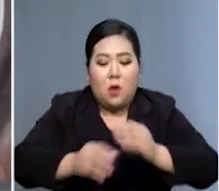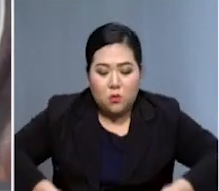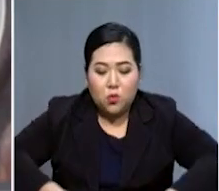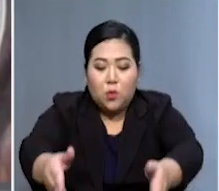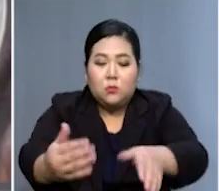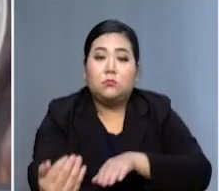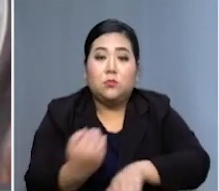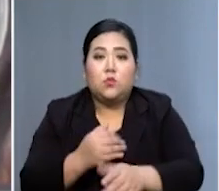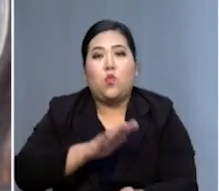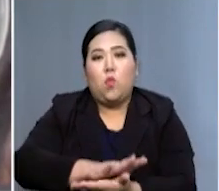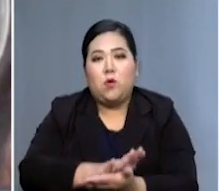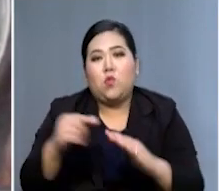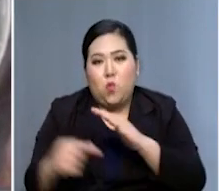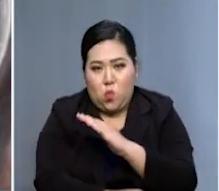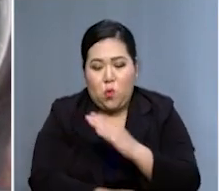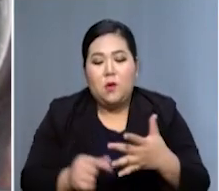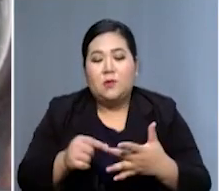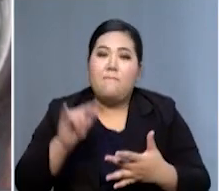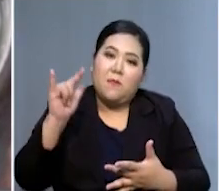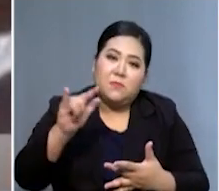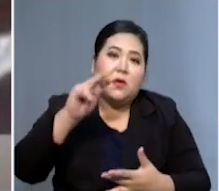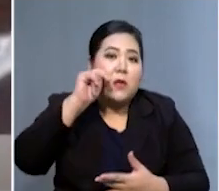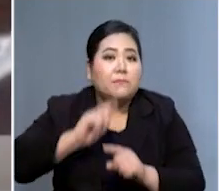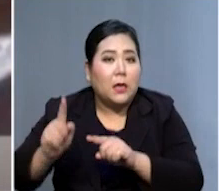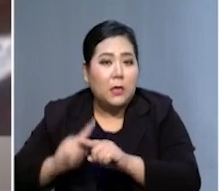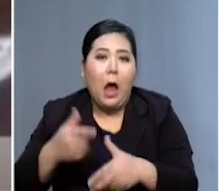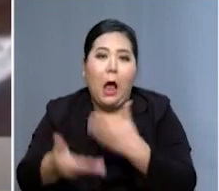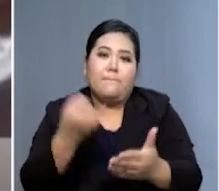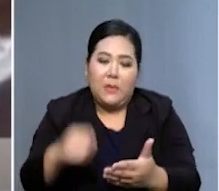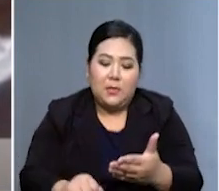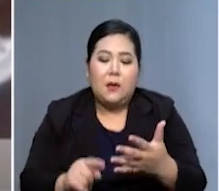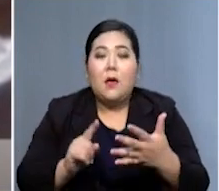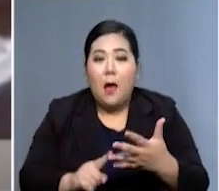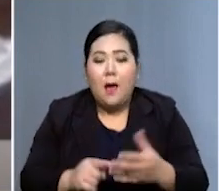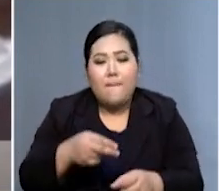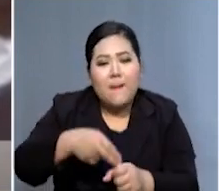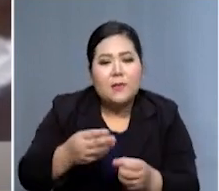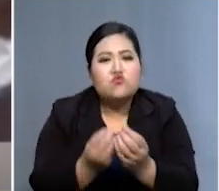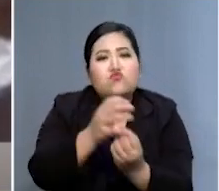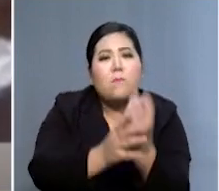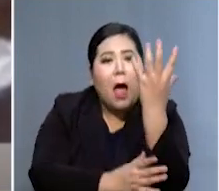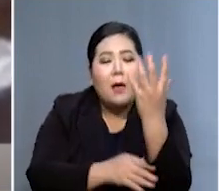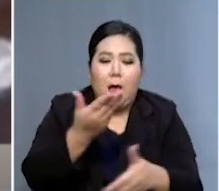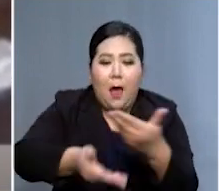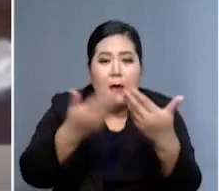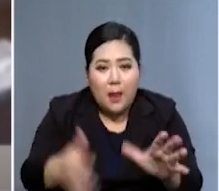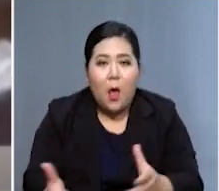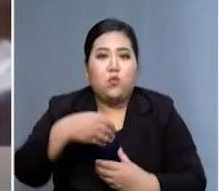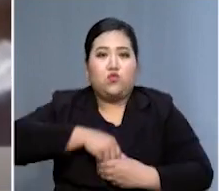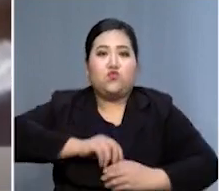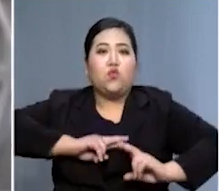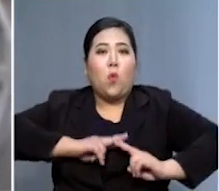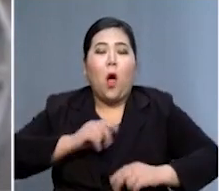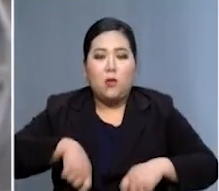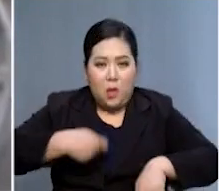งเรียน 3. ขายน้ำอัดลมให้กับเด็กเรื่องที่ 4. ก็ขายปาล์มน้ำมันโรงเรียนแล้วก็นำเงินไปใช้ส่วนตัวและเรื่องที่ 5.